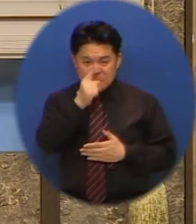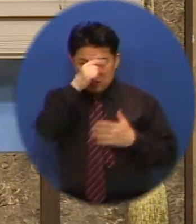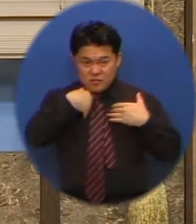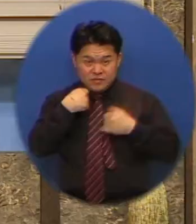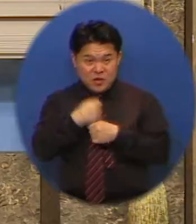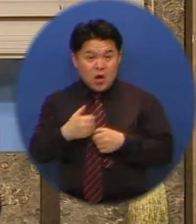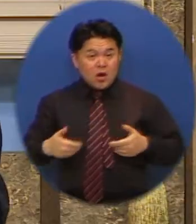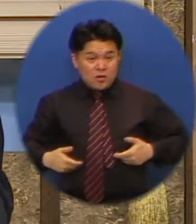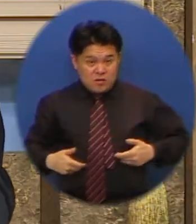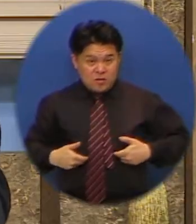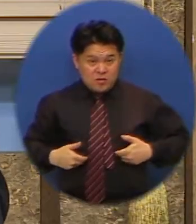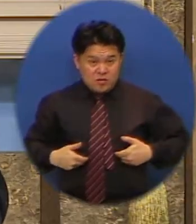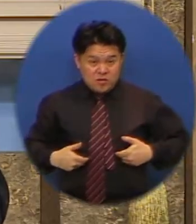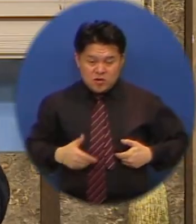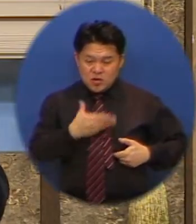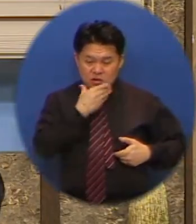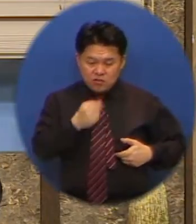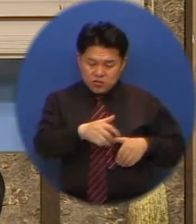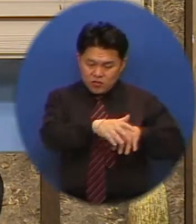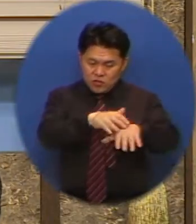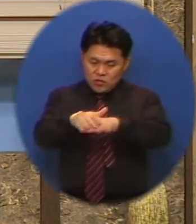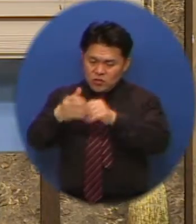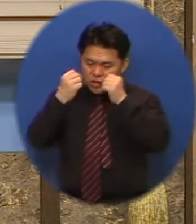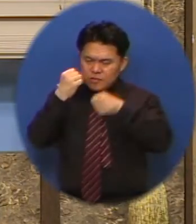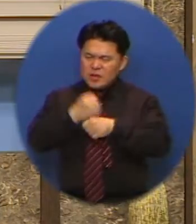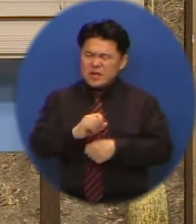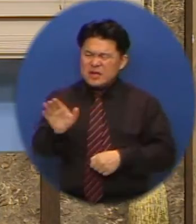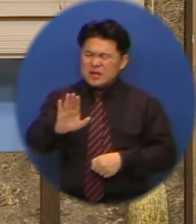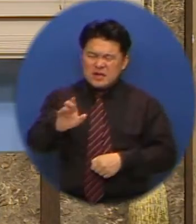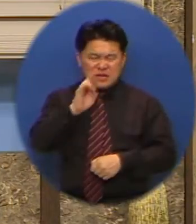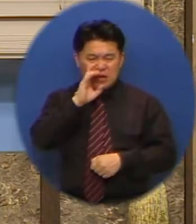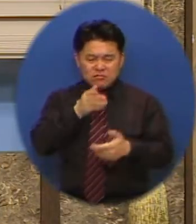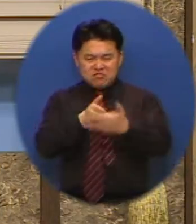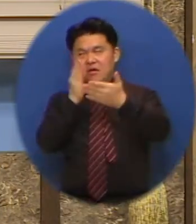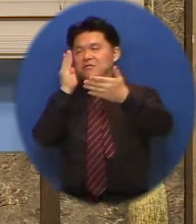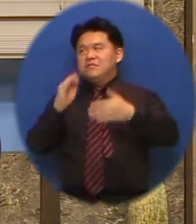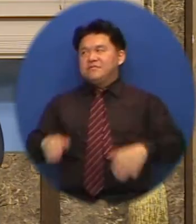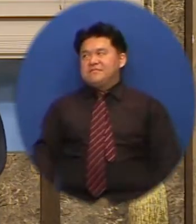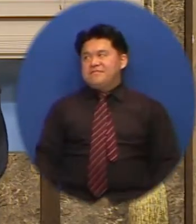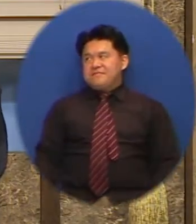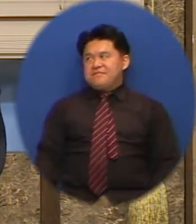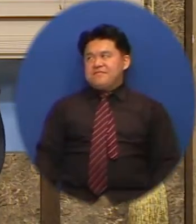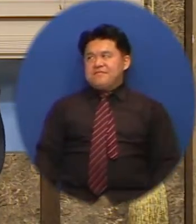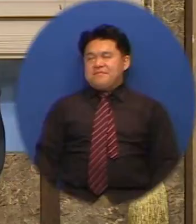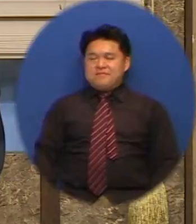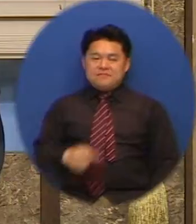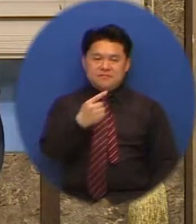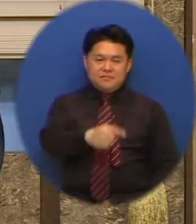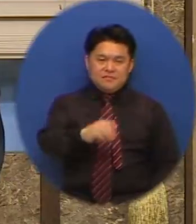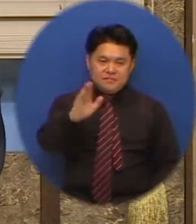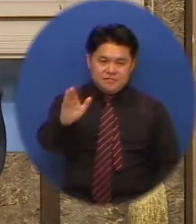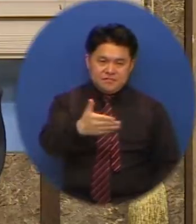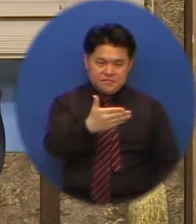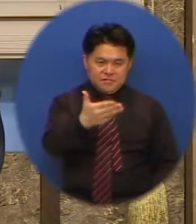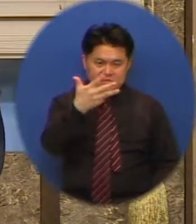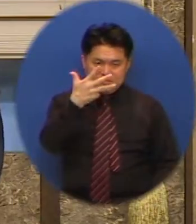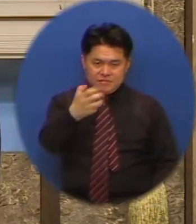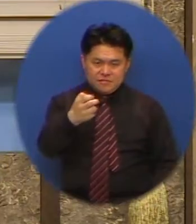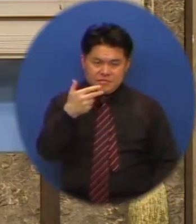되는데 전국적으로 복지 행정 체계를 새로 만들 수가 없다 해서 거절을 당했어요. 예. 그래서 이제 87년에